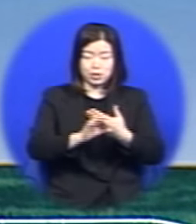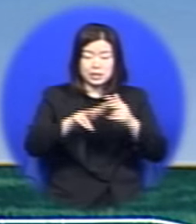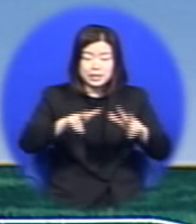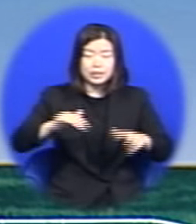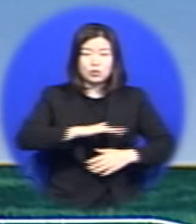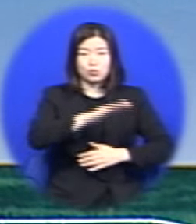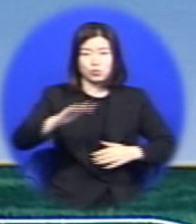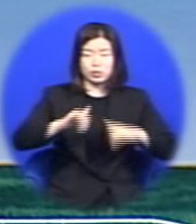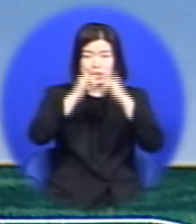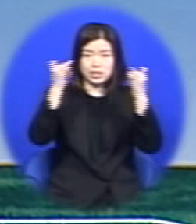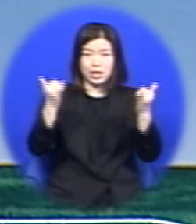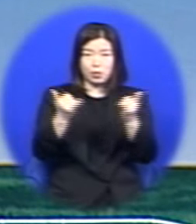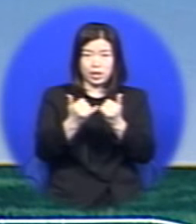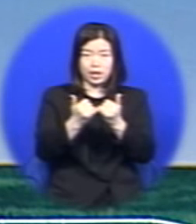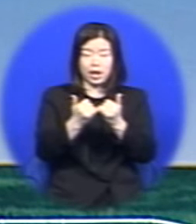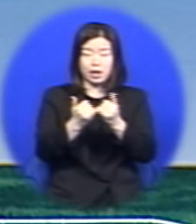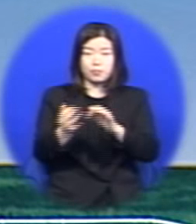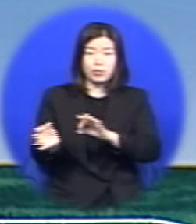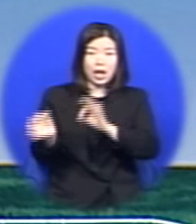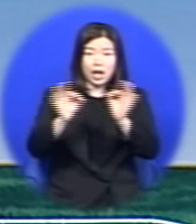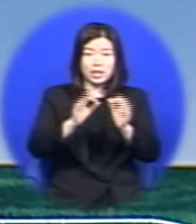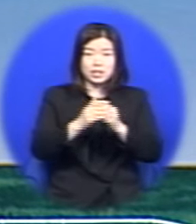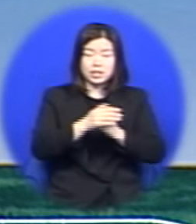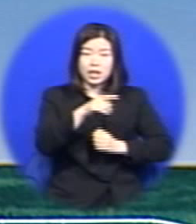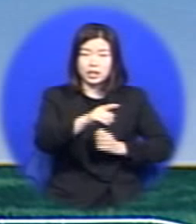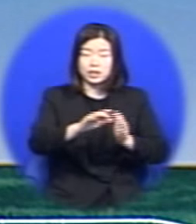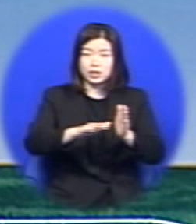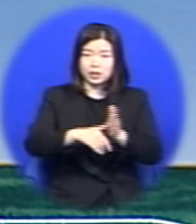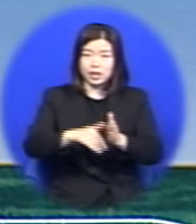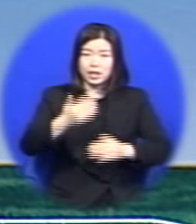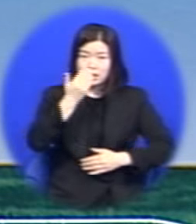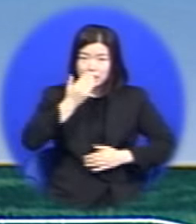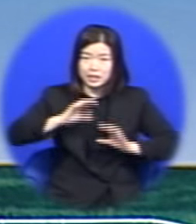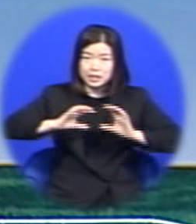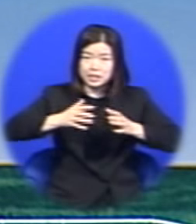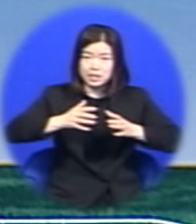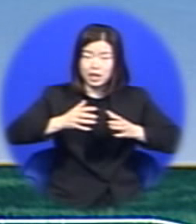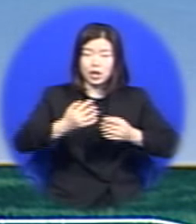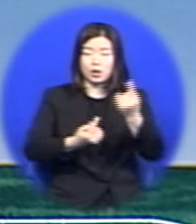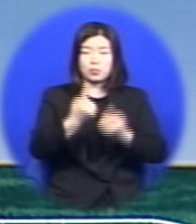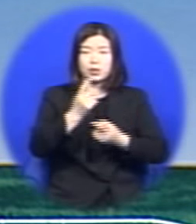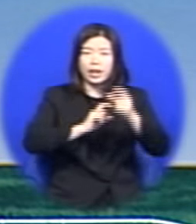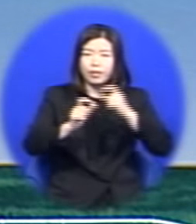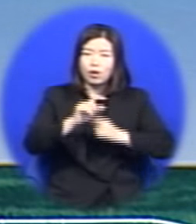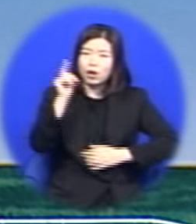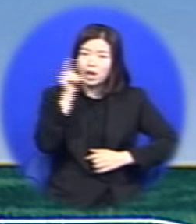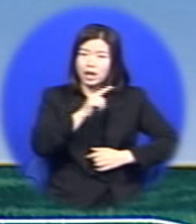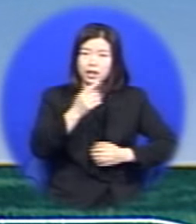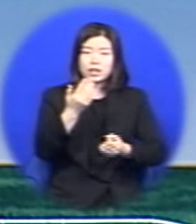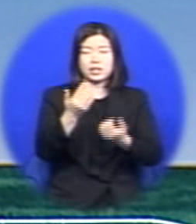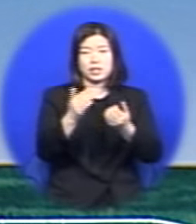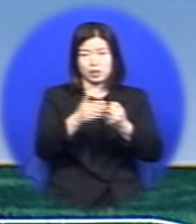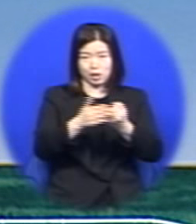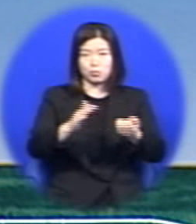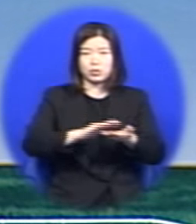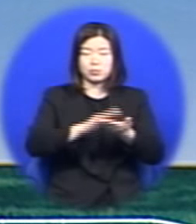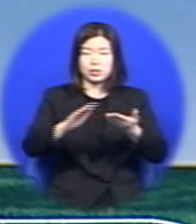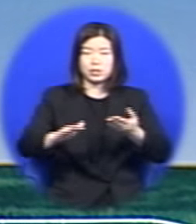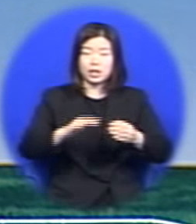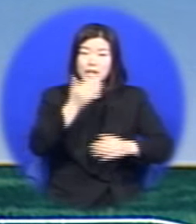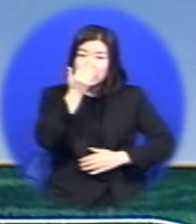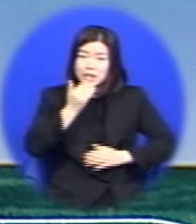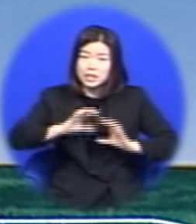사회가 에스겔 당시의 이스라엘보다 훨씬 더 악하기 때문입니다. 이스라엘 백성들은